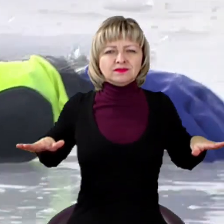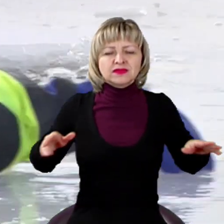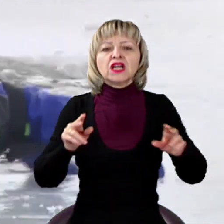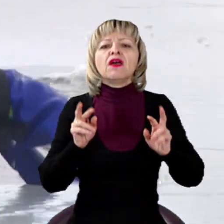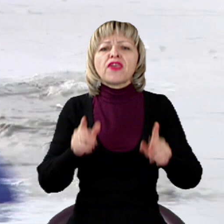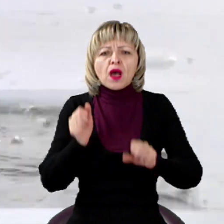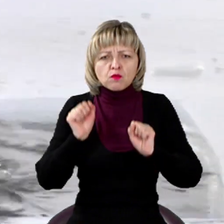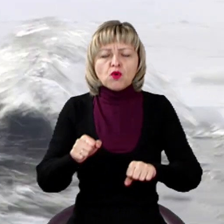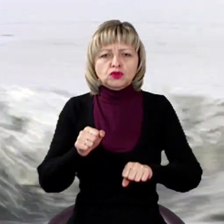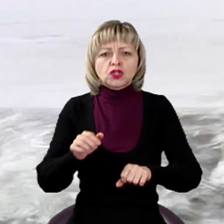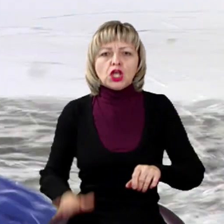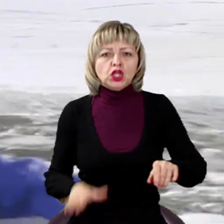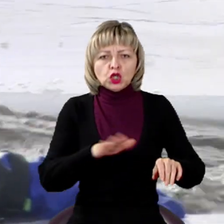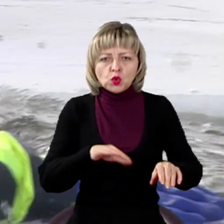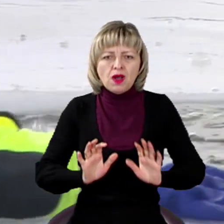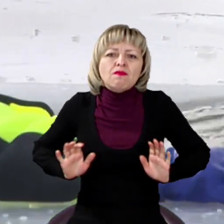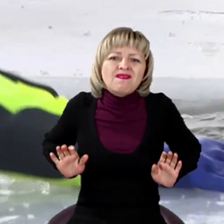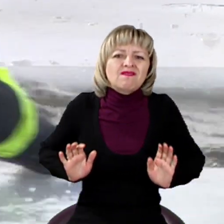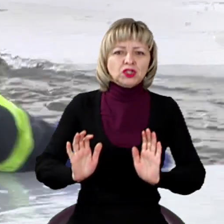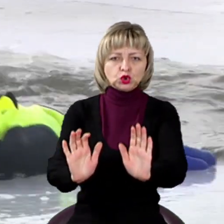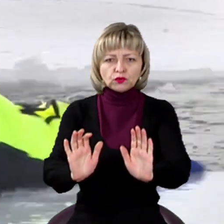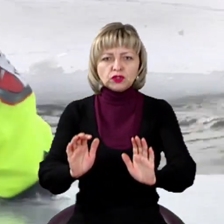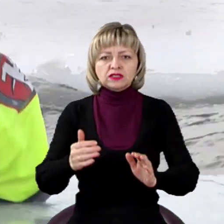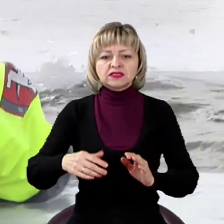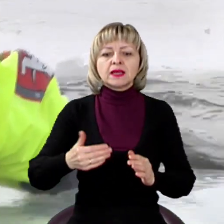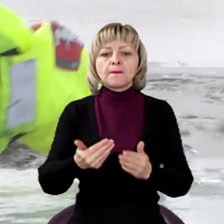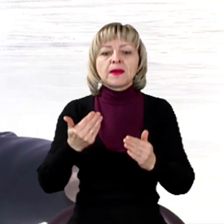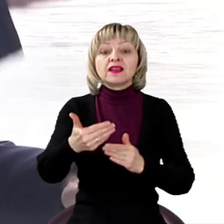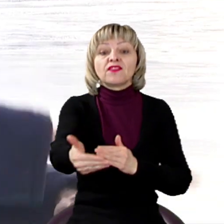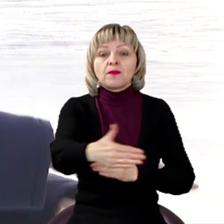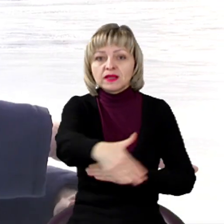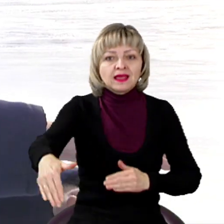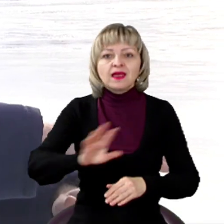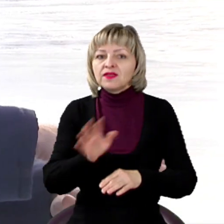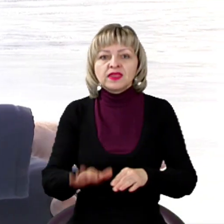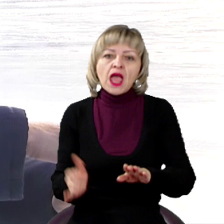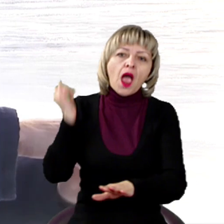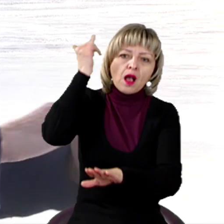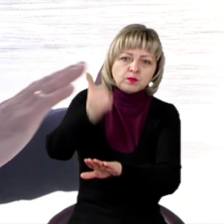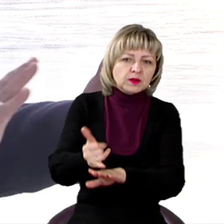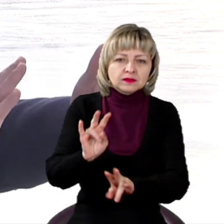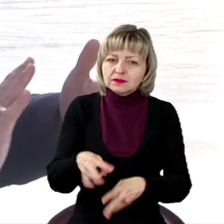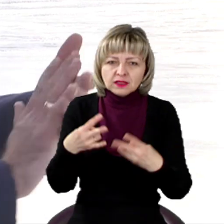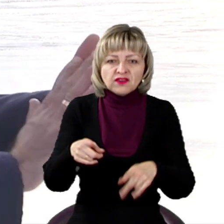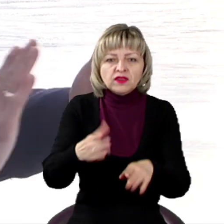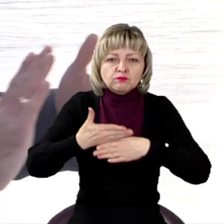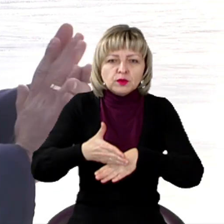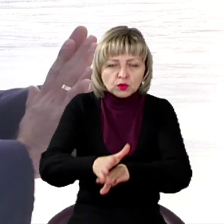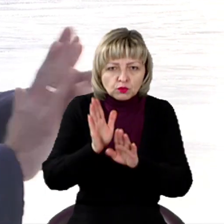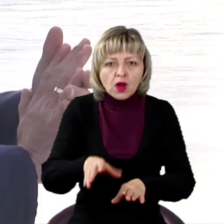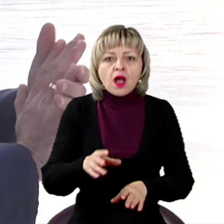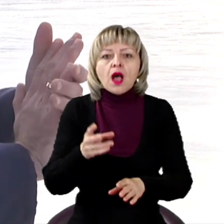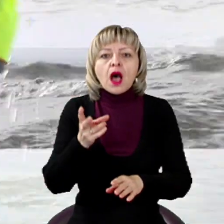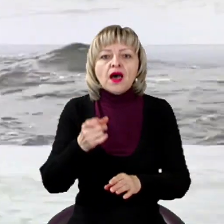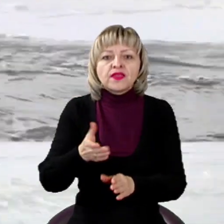назад, ногами відштовхнутися від того краю ополонки, який перед вами. Тобто не наступати ногами на лід, бо він також буде ламатися, а